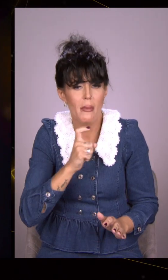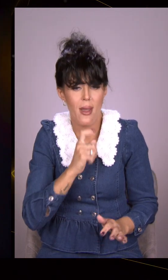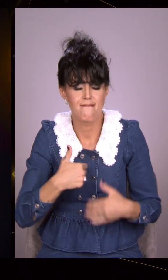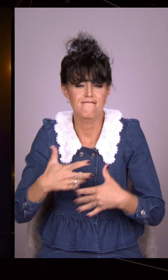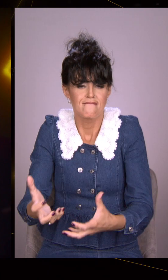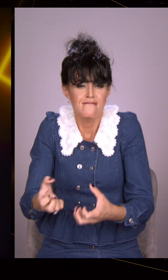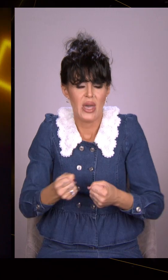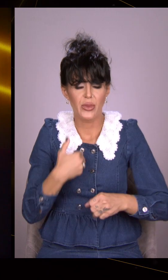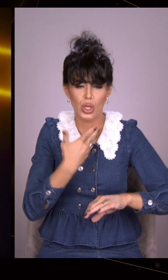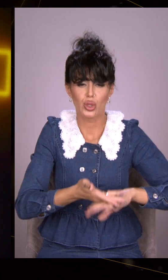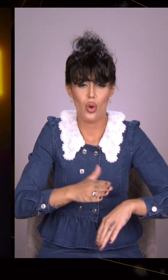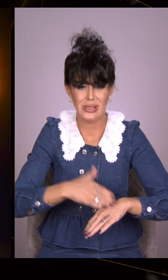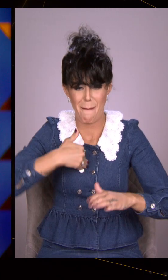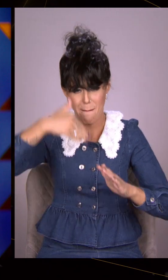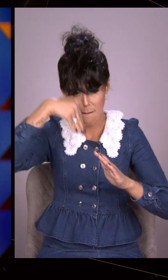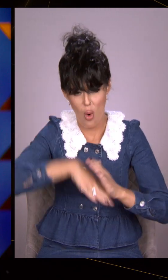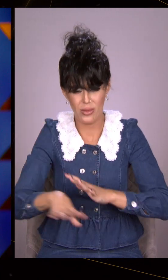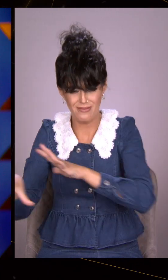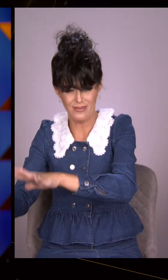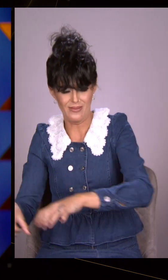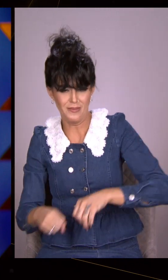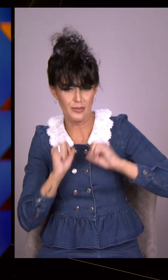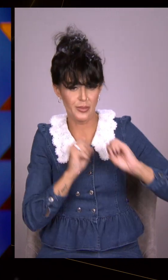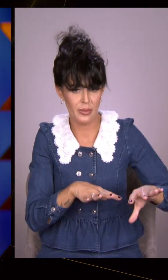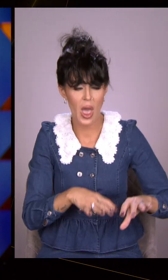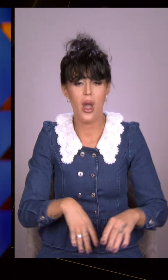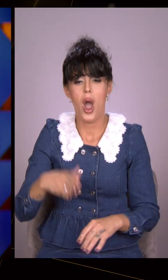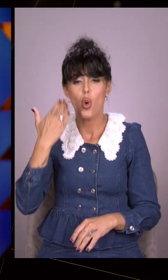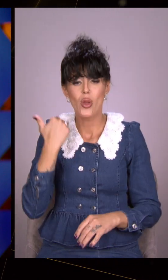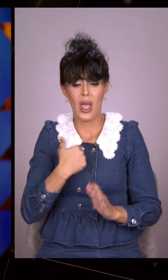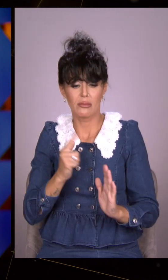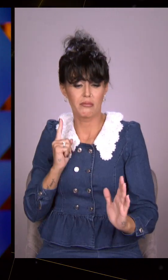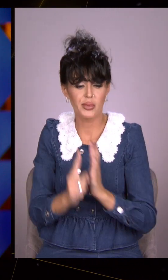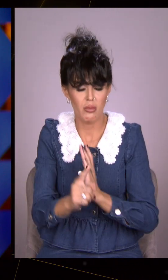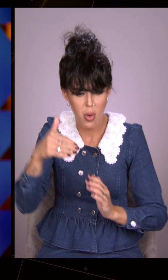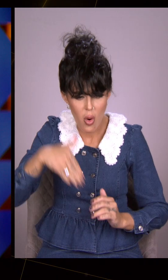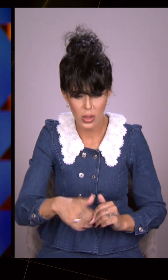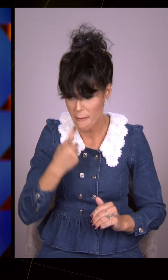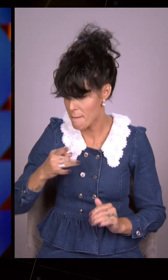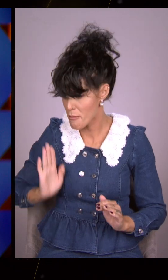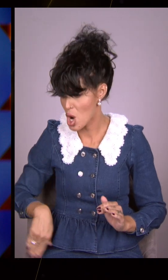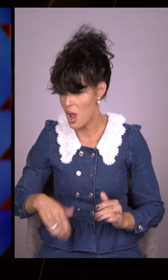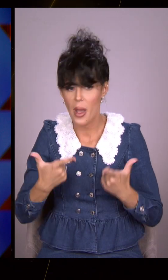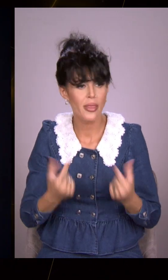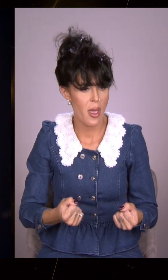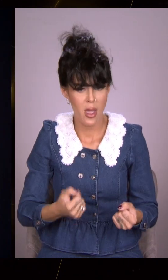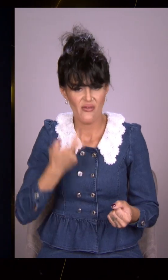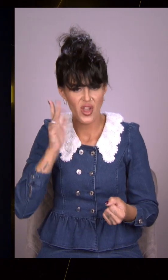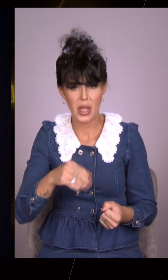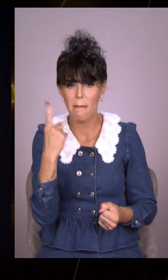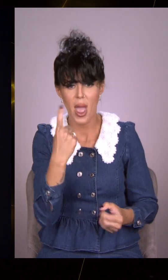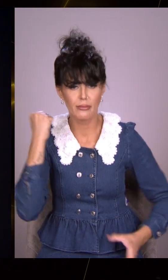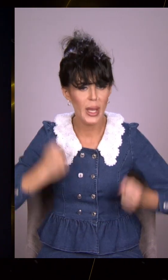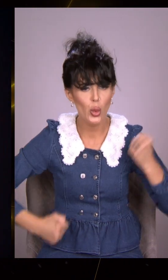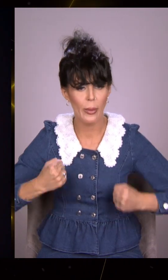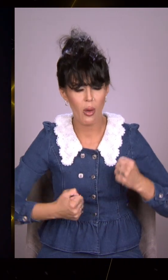Коли ми до погреба підійшли, я вже дивлюся, менше нема. Хоча вона завжди перша бігла.